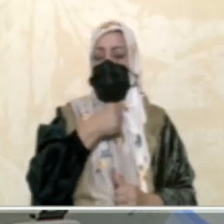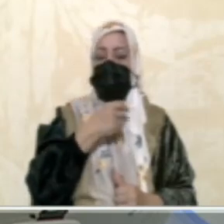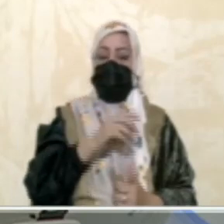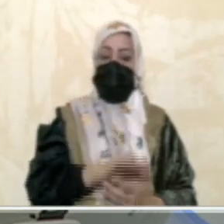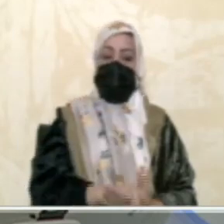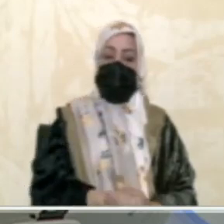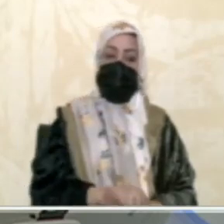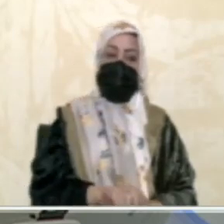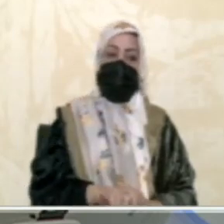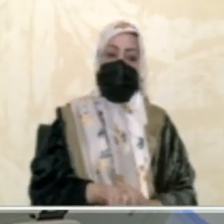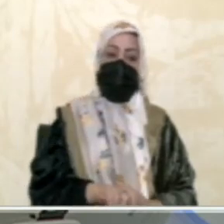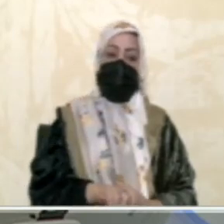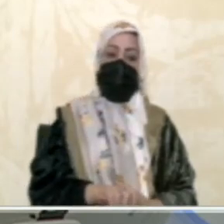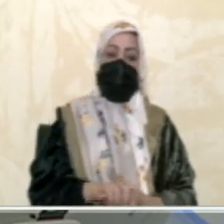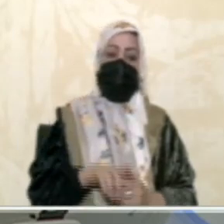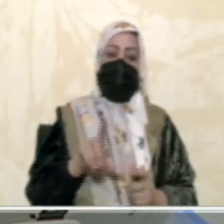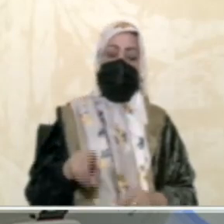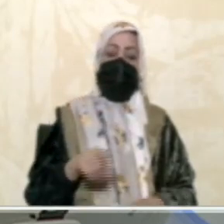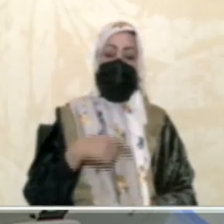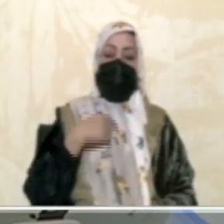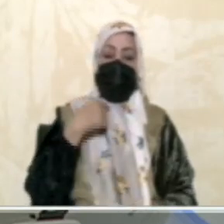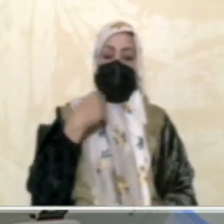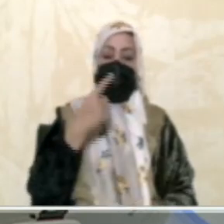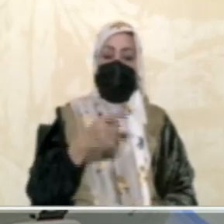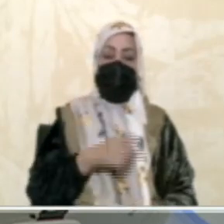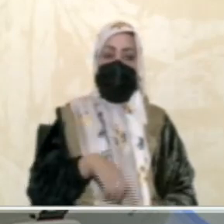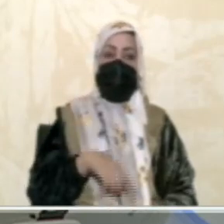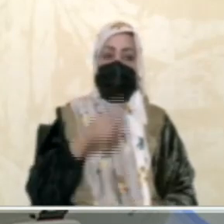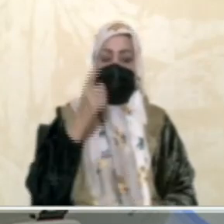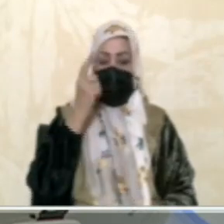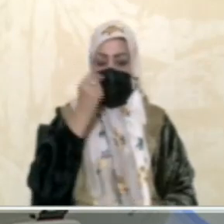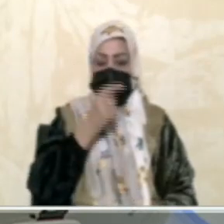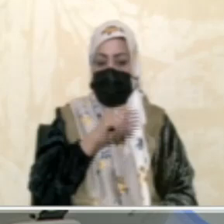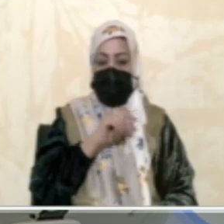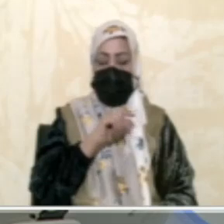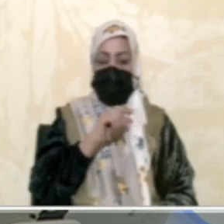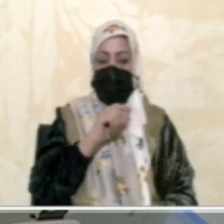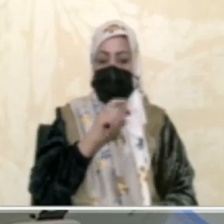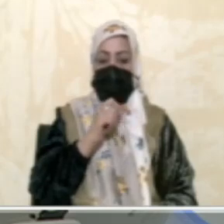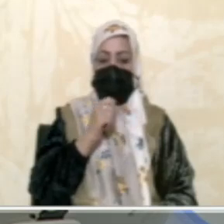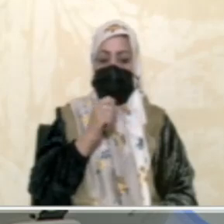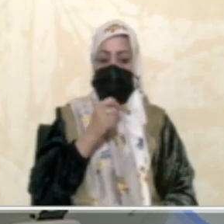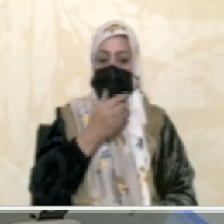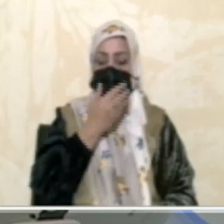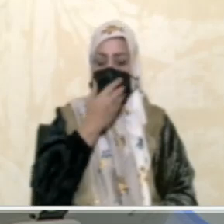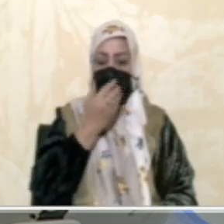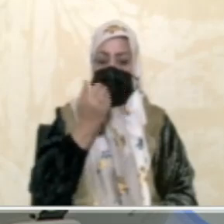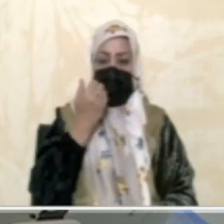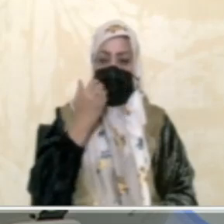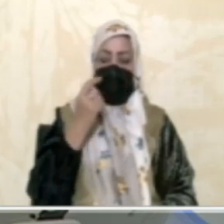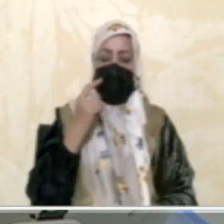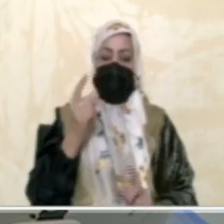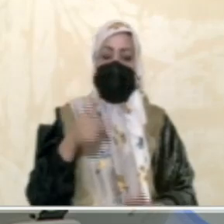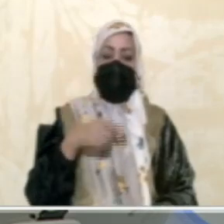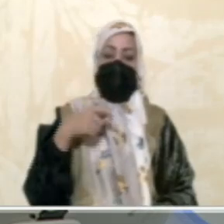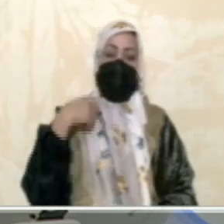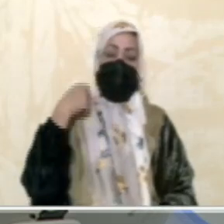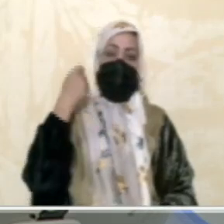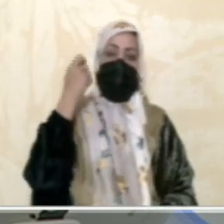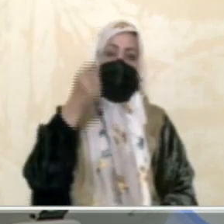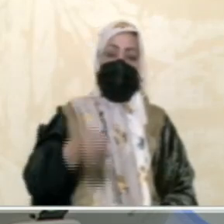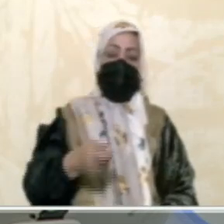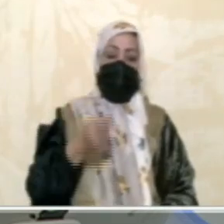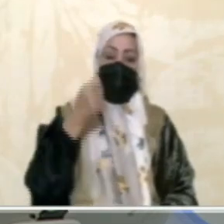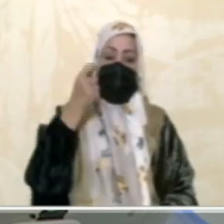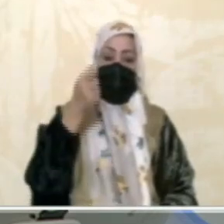يعني يضع القطره ويصوم ثم يعطي الفديه على سبيل الاحتياط